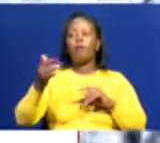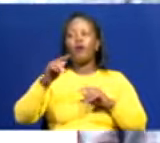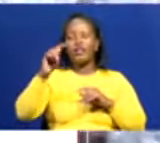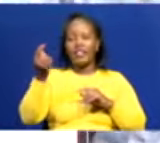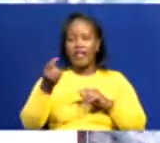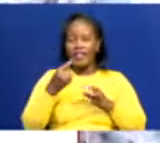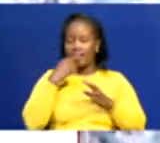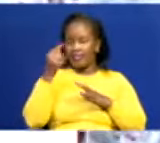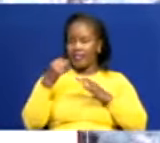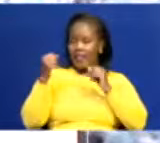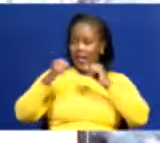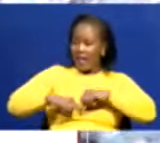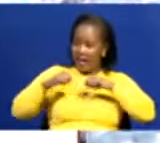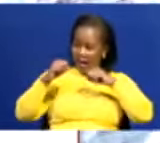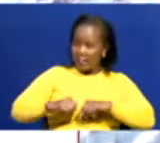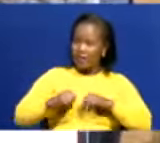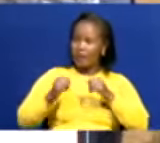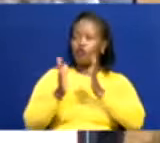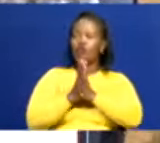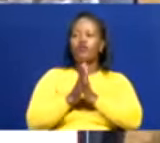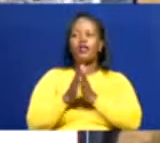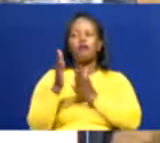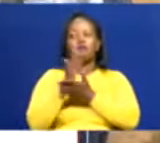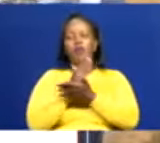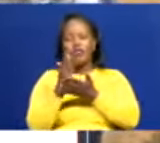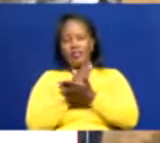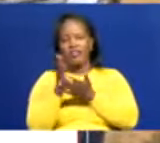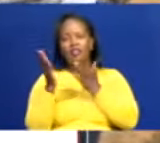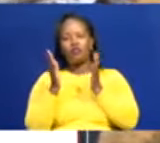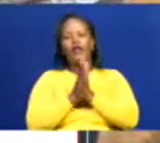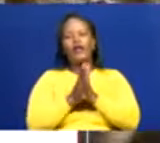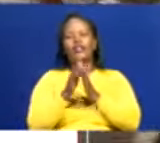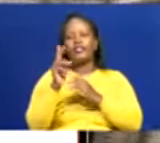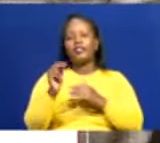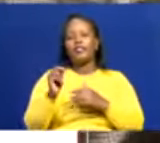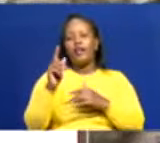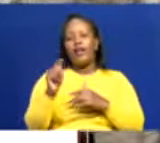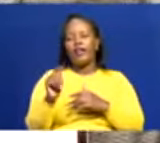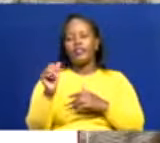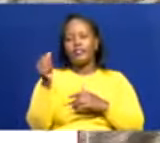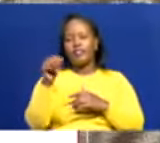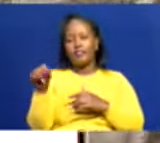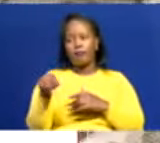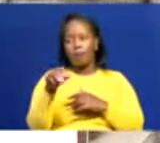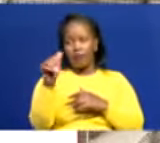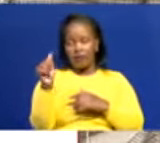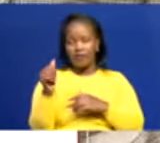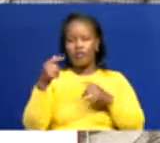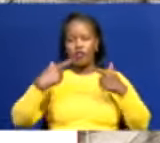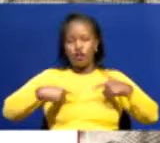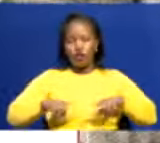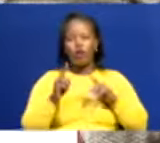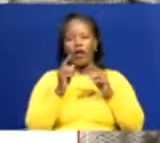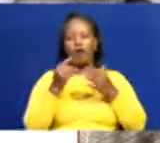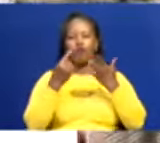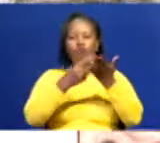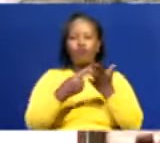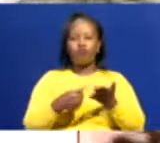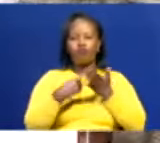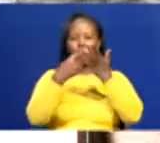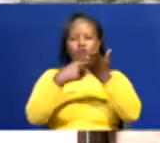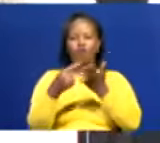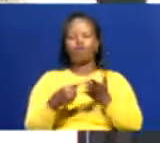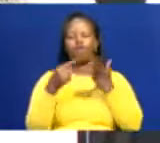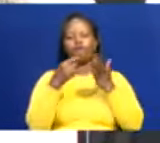katika shirikisho la sekta za uchukuzi wa umma na mamlaka ya kitaifa ya huduma za uchukuzi kuruhusu mashauriano